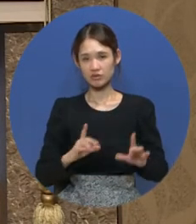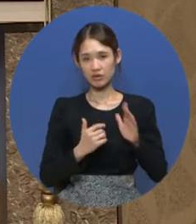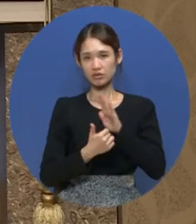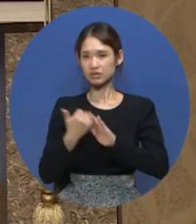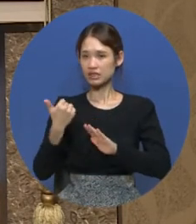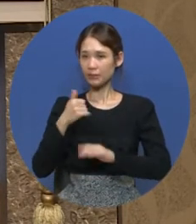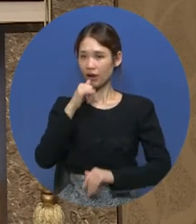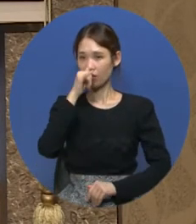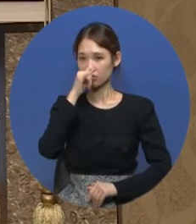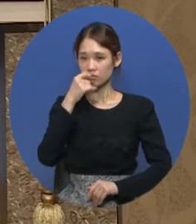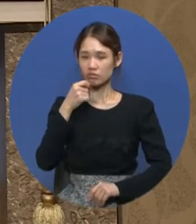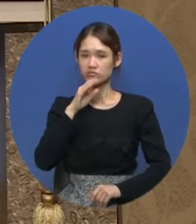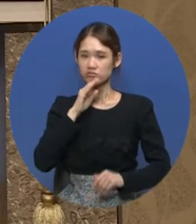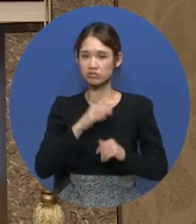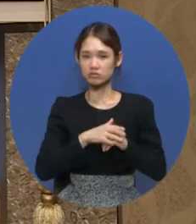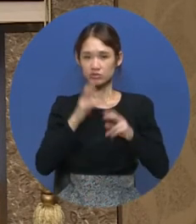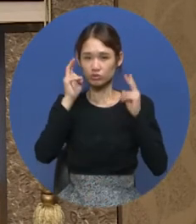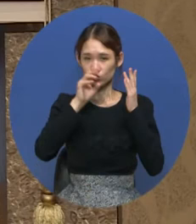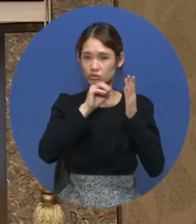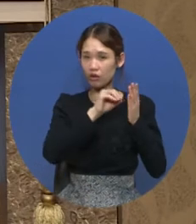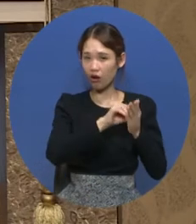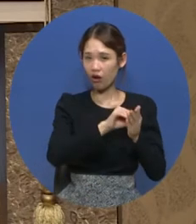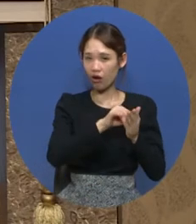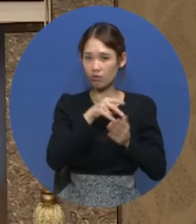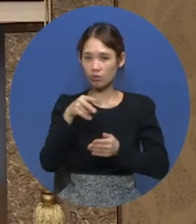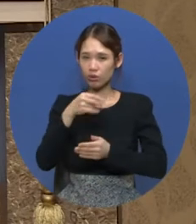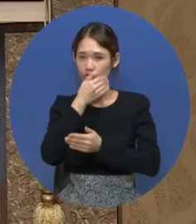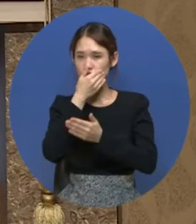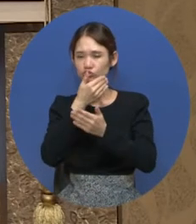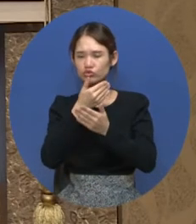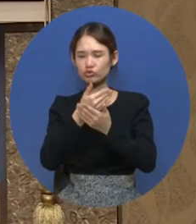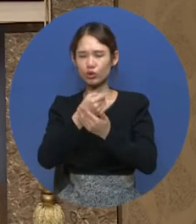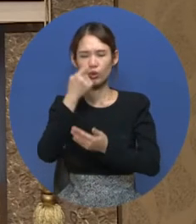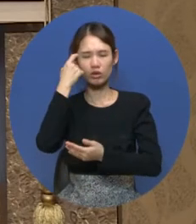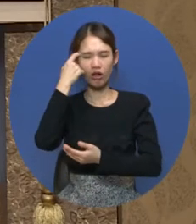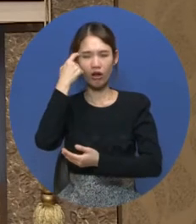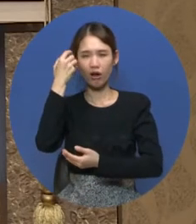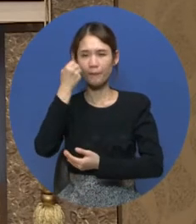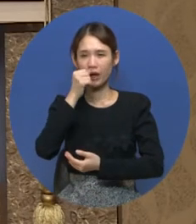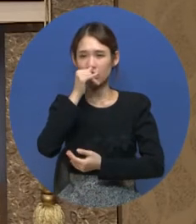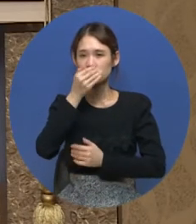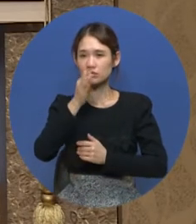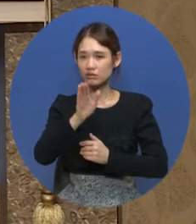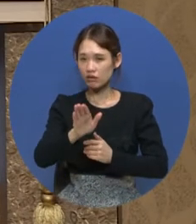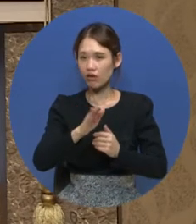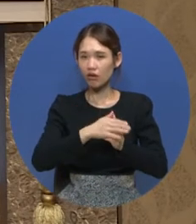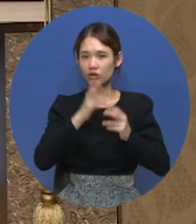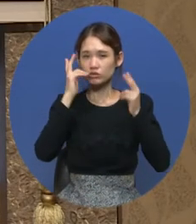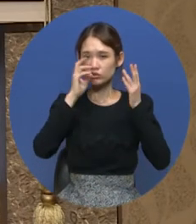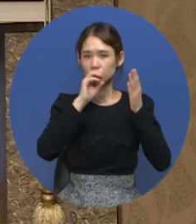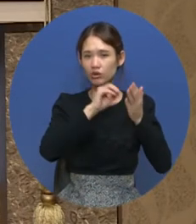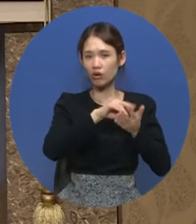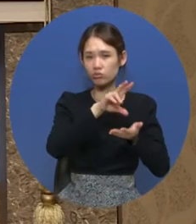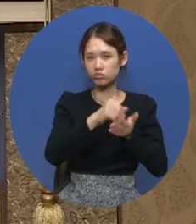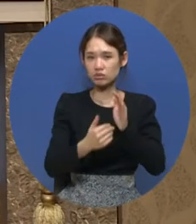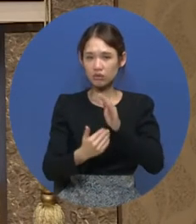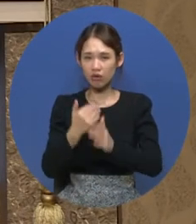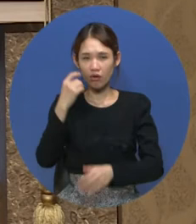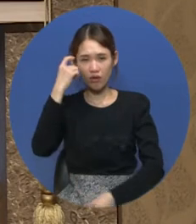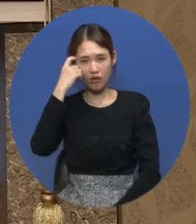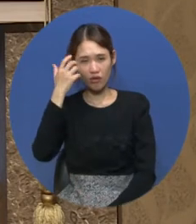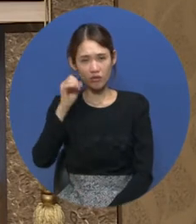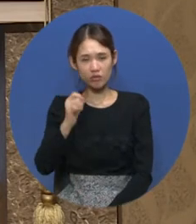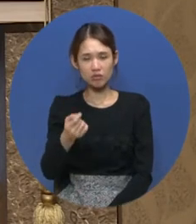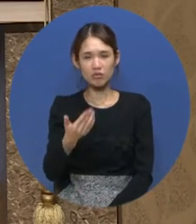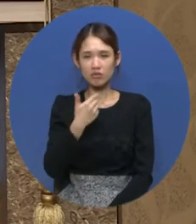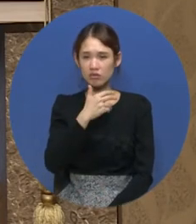생길 거 아니겠어요 그래서 취업 이라는 것을 우리가 굉장히 중요하게 생각을 했는데 이런 축원 문제를 하다 보는데 아까